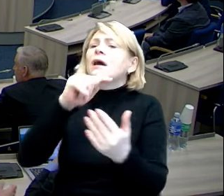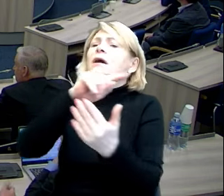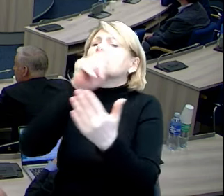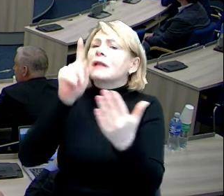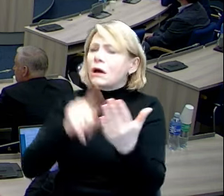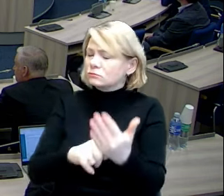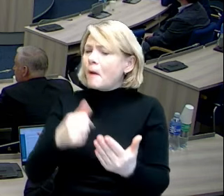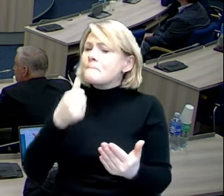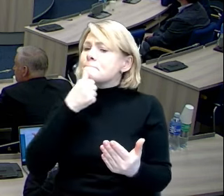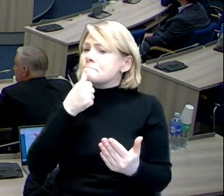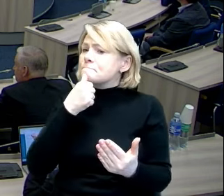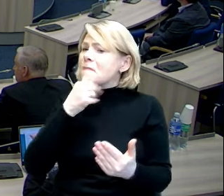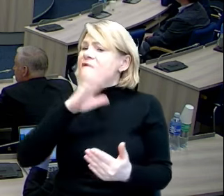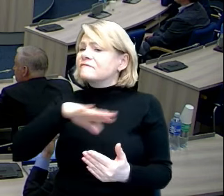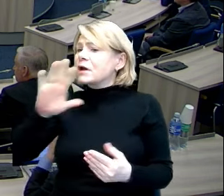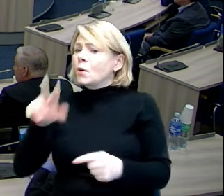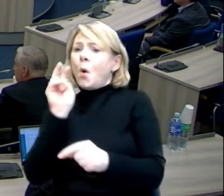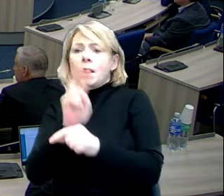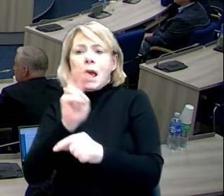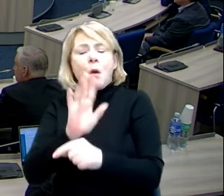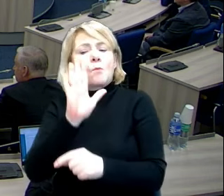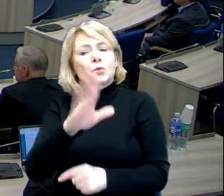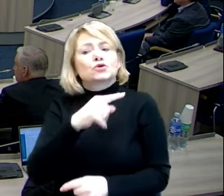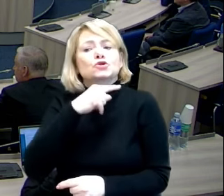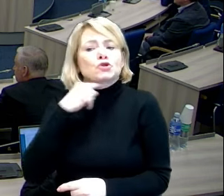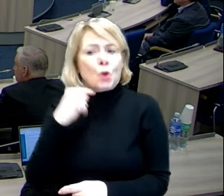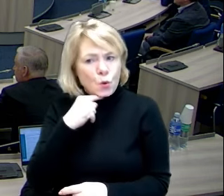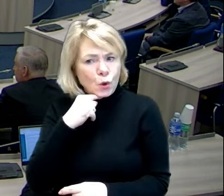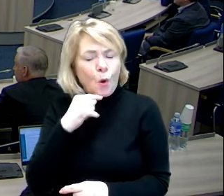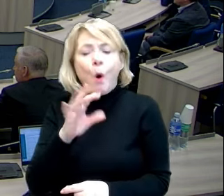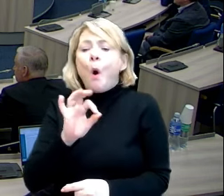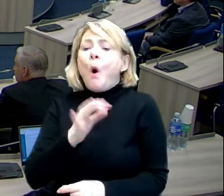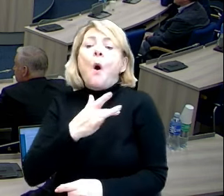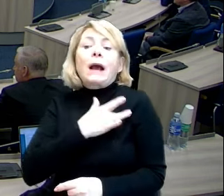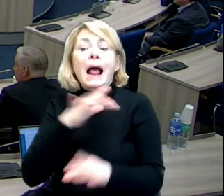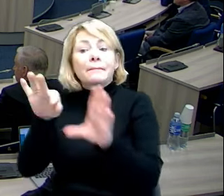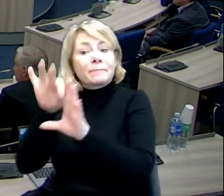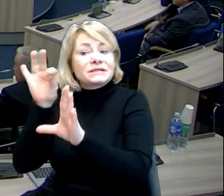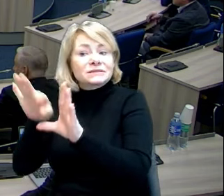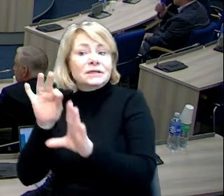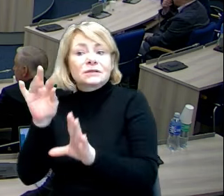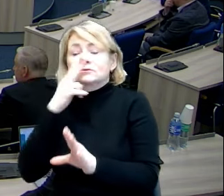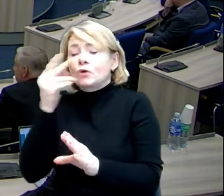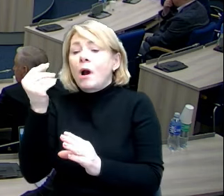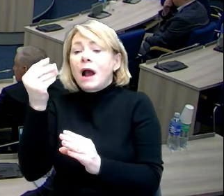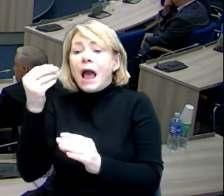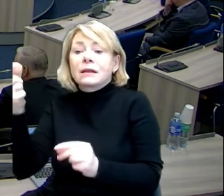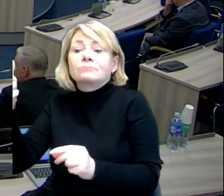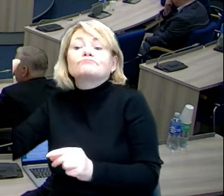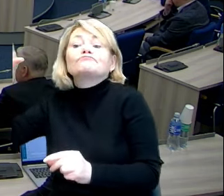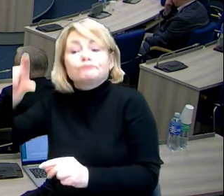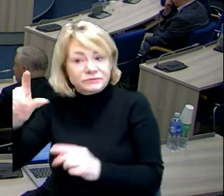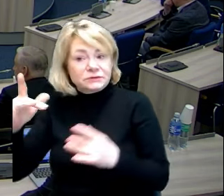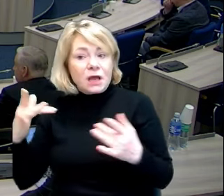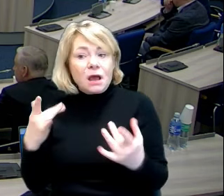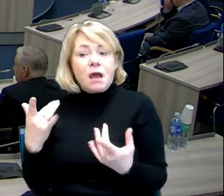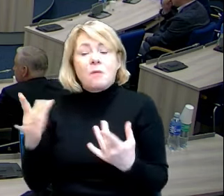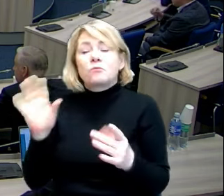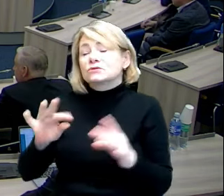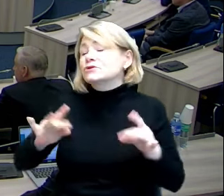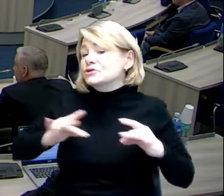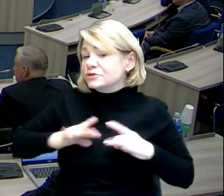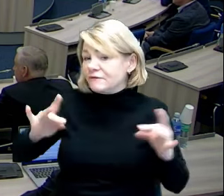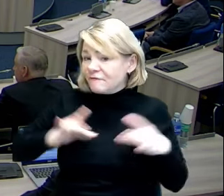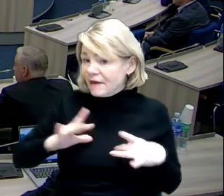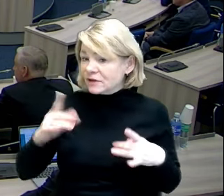lankysis daugiau arba jie rinksis brangesnius renginius klaipėdos koncertų salėje ir ta kompensuojama suma bus